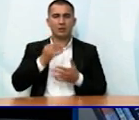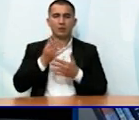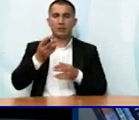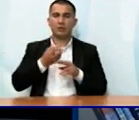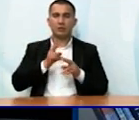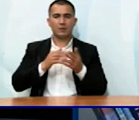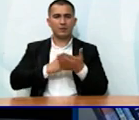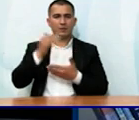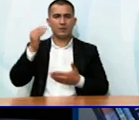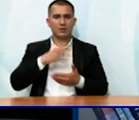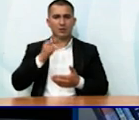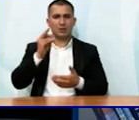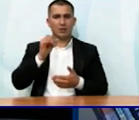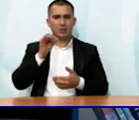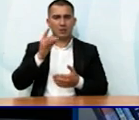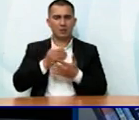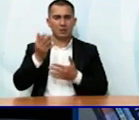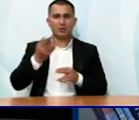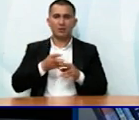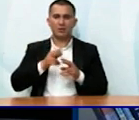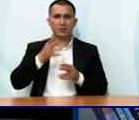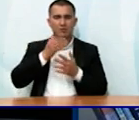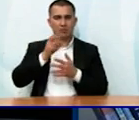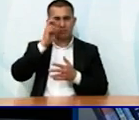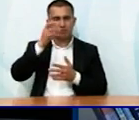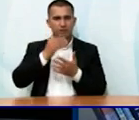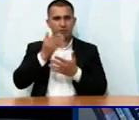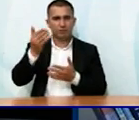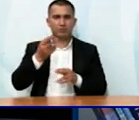janr hisoblangan va uning qahramonlari faqat xudolar, bosh